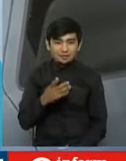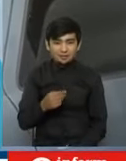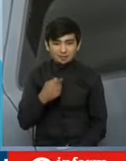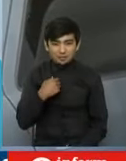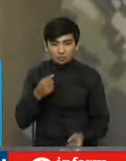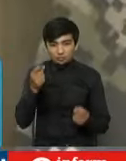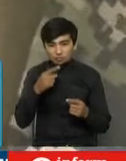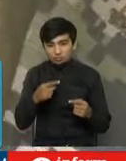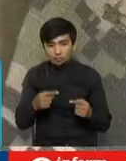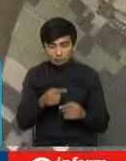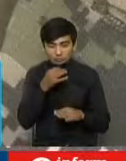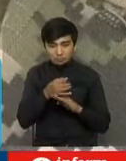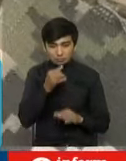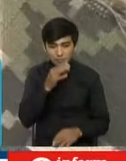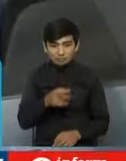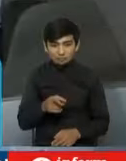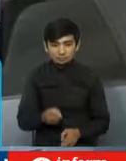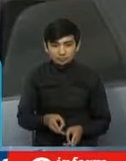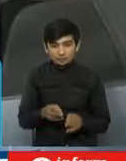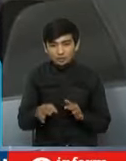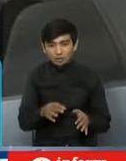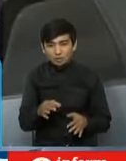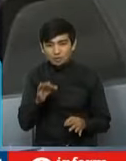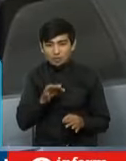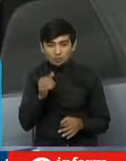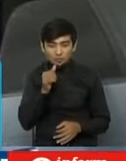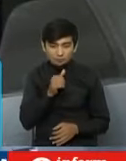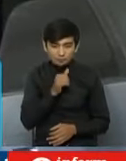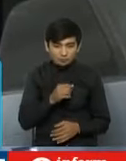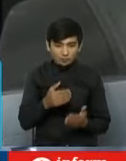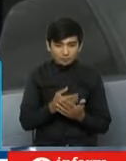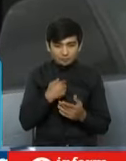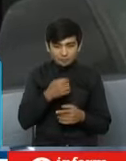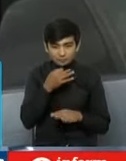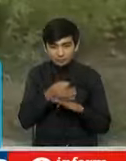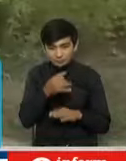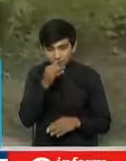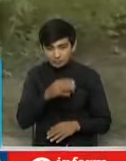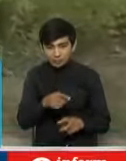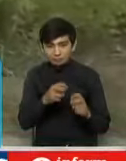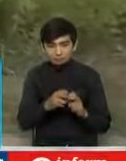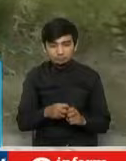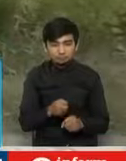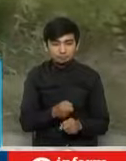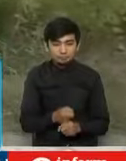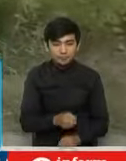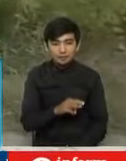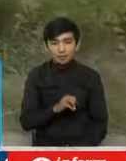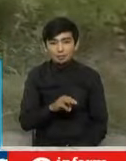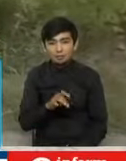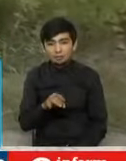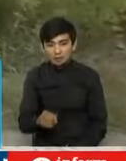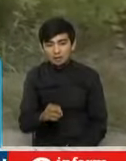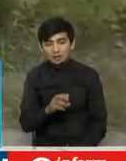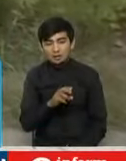алмаймын. Ол қылмыс бойынша ешқандай ақпарат айта алмаймын. Өйткені онымен тергеу жұмыстары айналысып жатыр. Бір қызығы, Темірбек Мыңжасаровтың